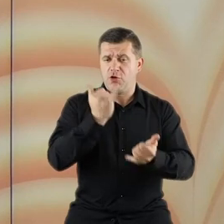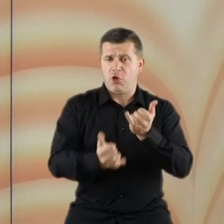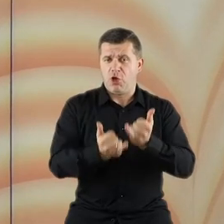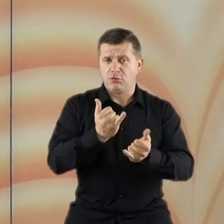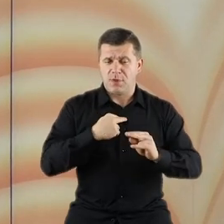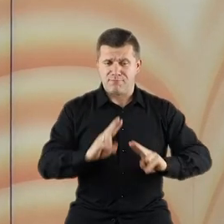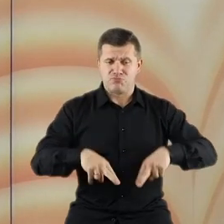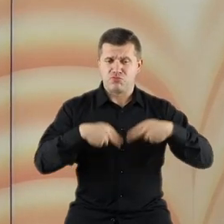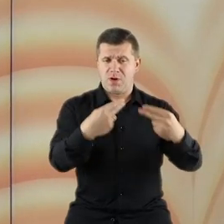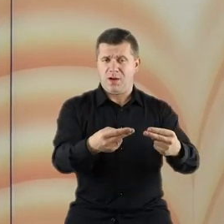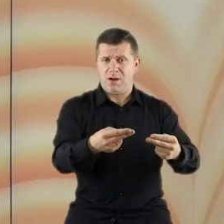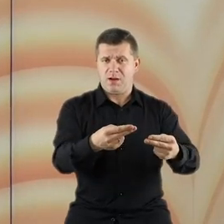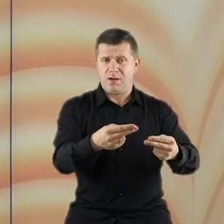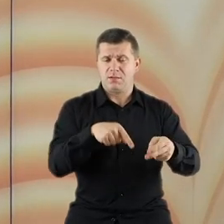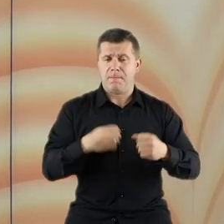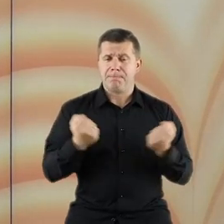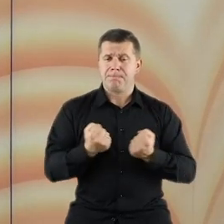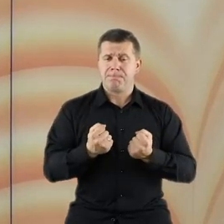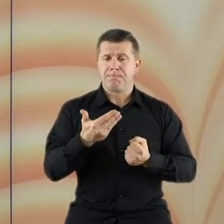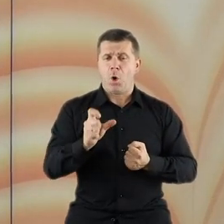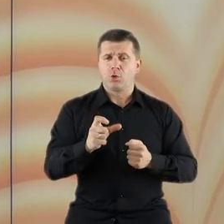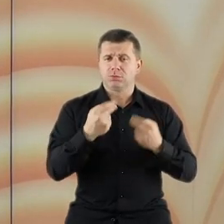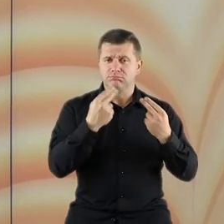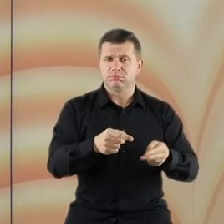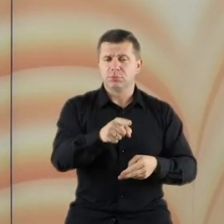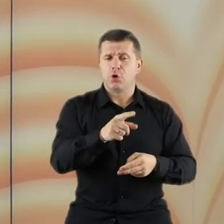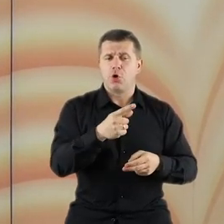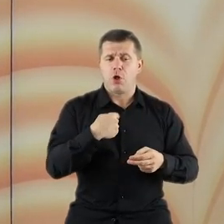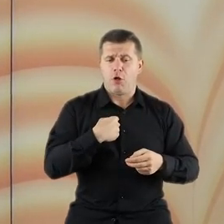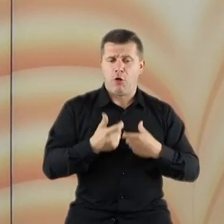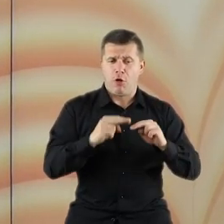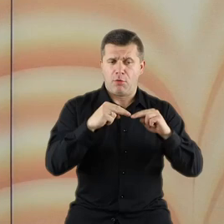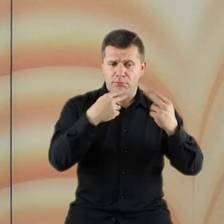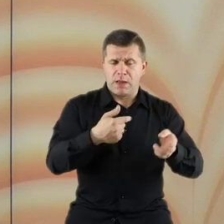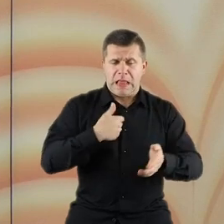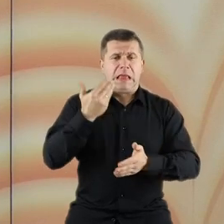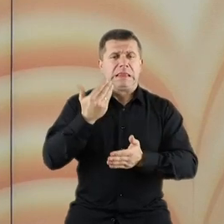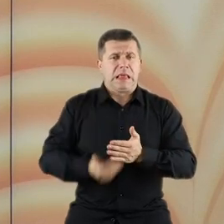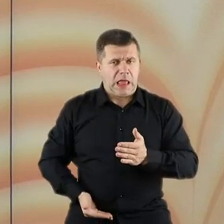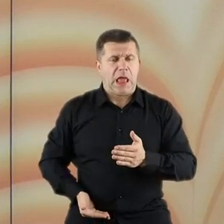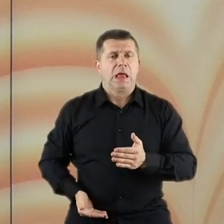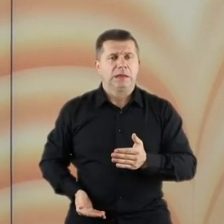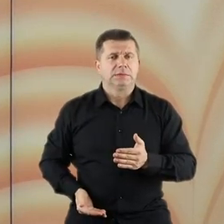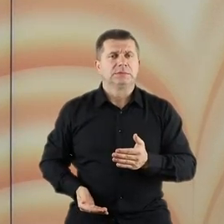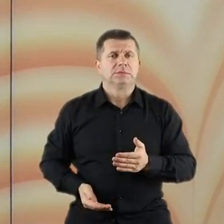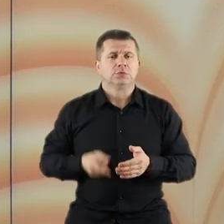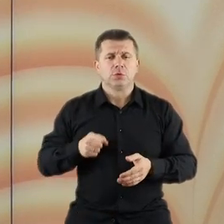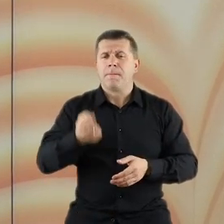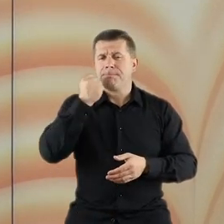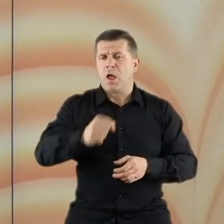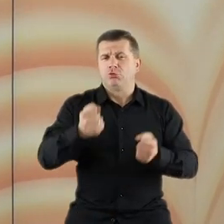że jeśli przekażę się taką moc to tata osoba która przekazuje tę moc traci a więc po prostu